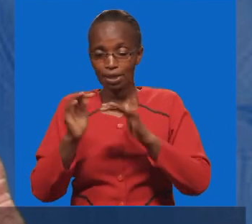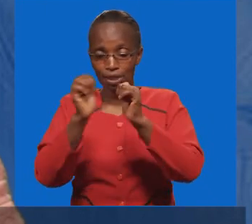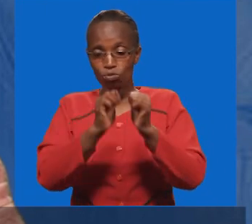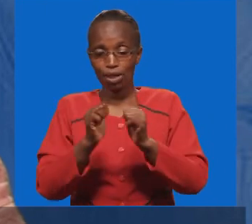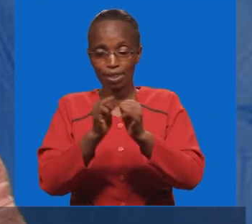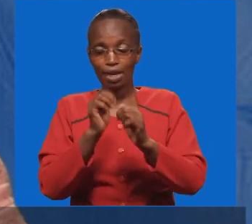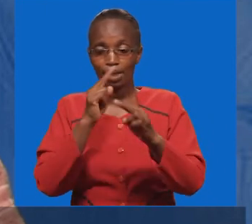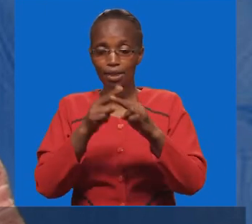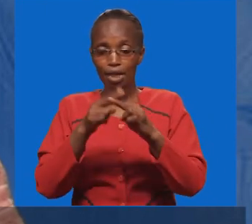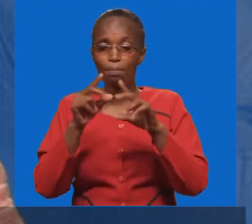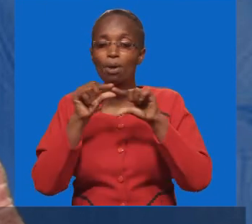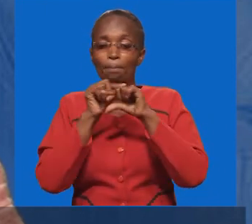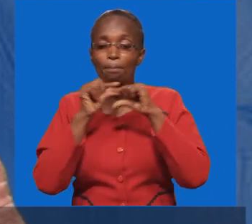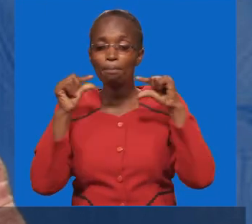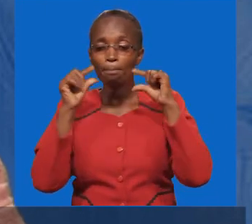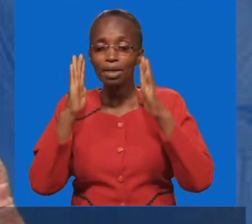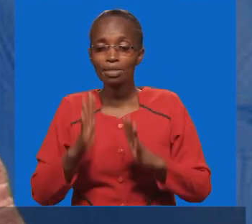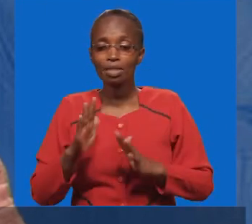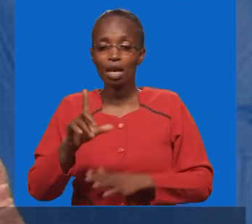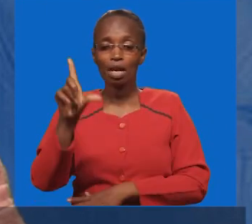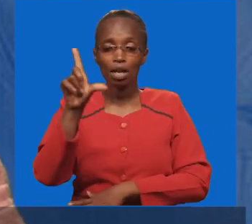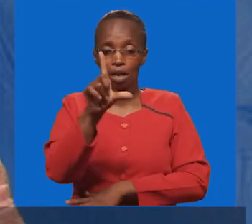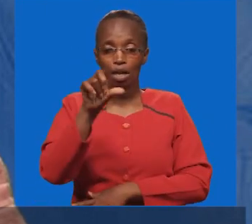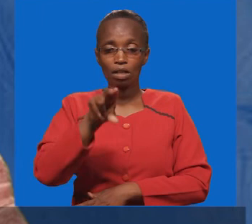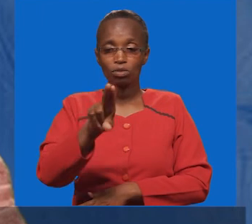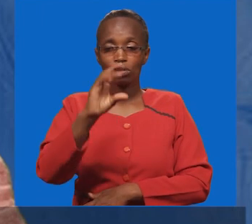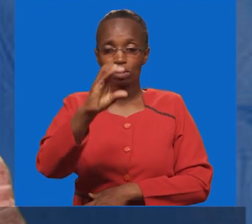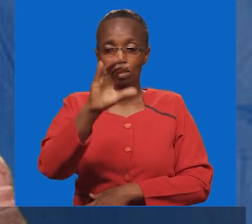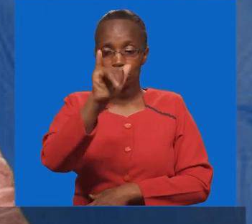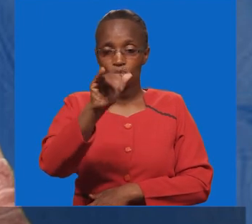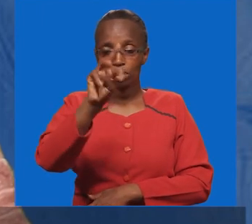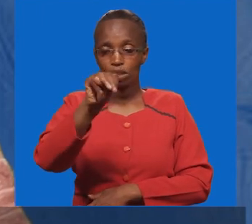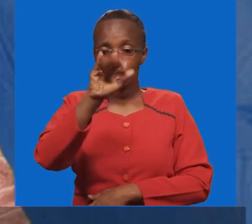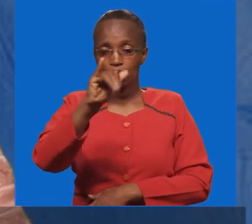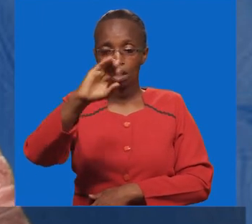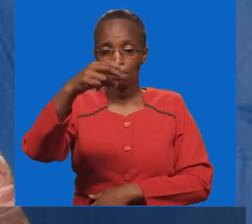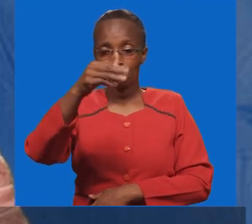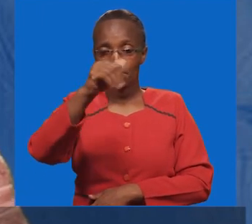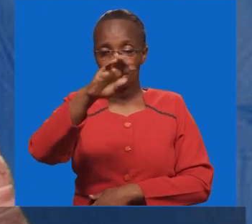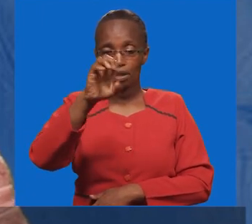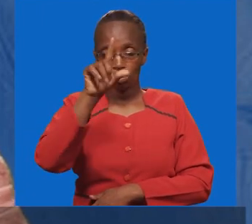pamoja. Mimi ni Pastor Lucy Michael nikikwambia ya kwamba neno ya Mungu